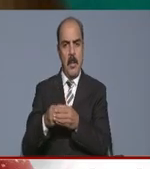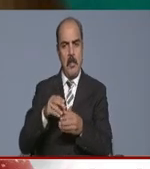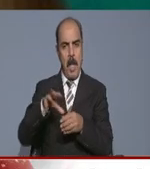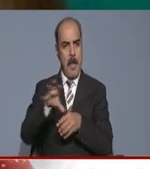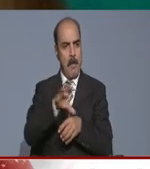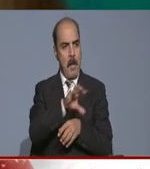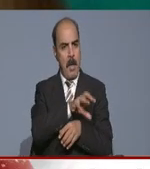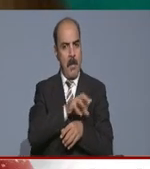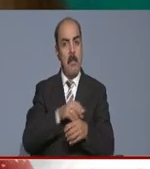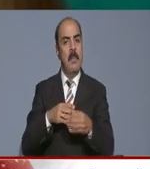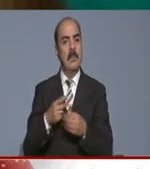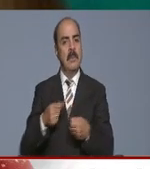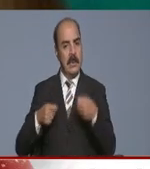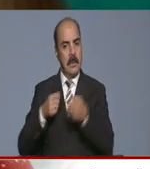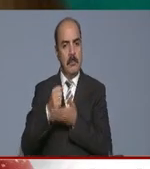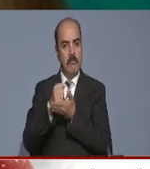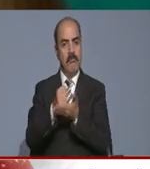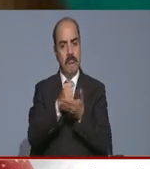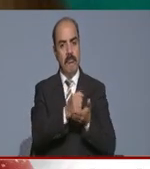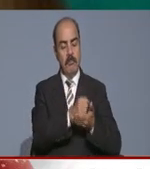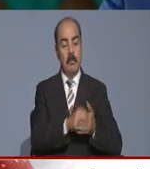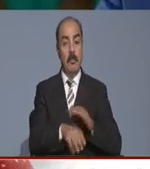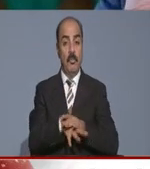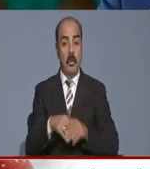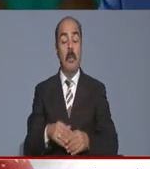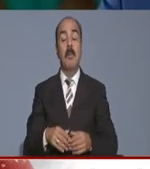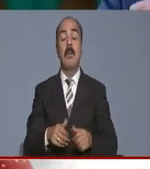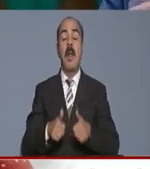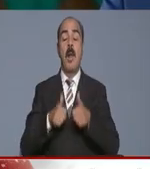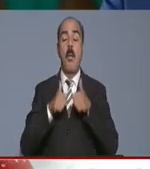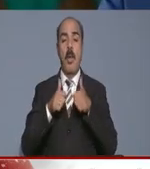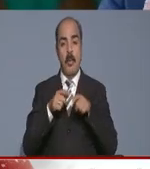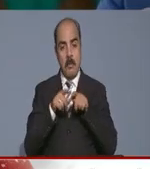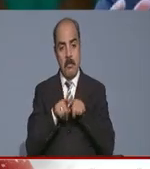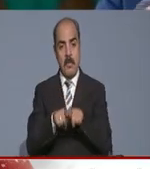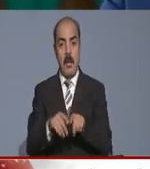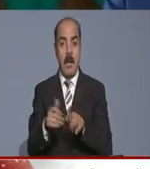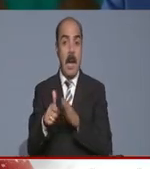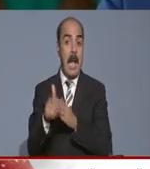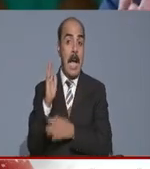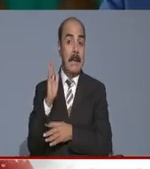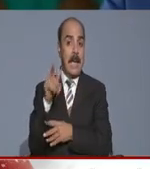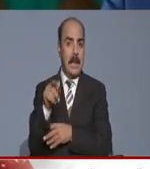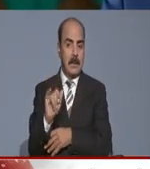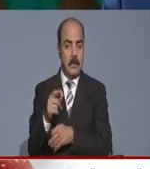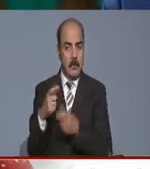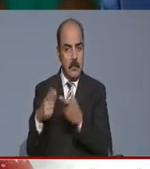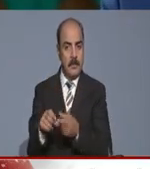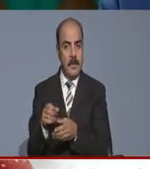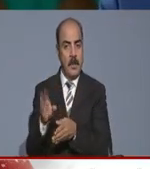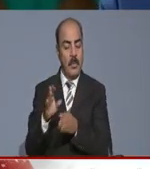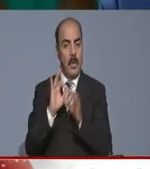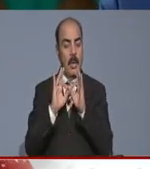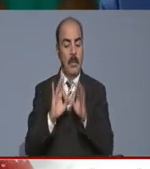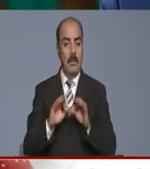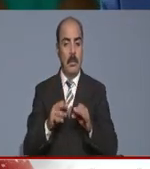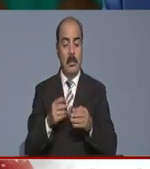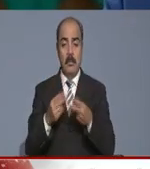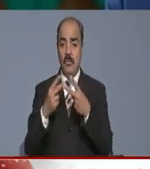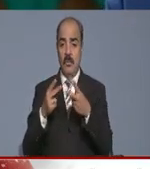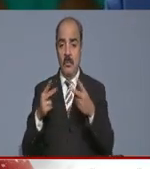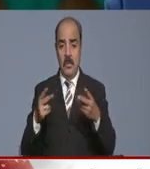وكذلك فإنه يمول كذلك المشروعات التي تتماشى مع الأولويات الوطنية. إضافة إلى التباين